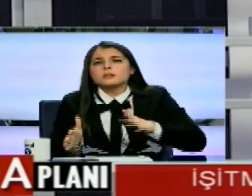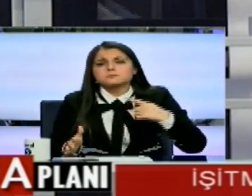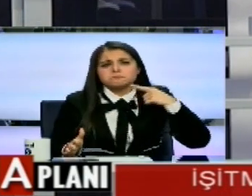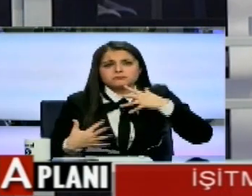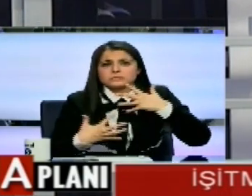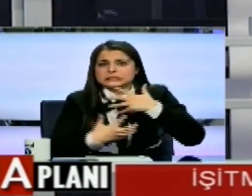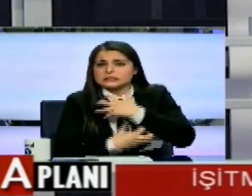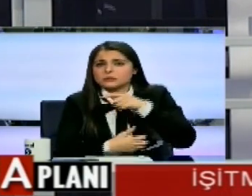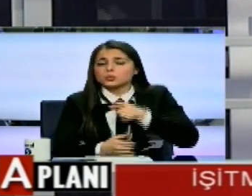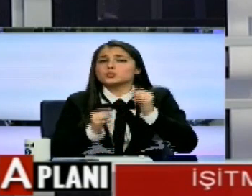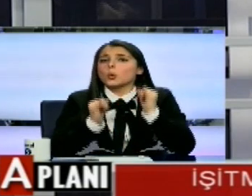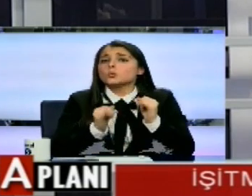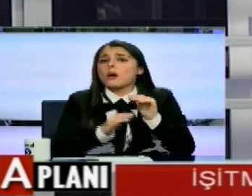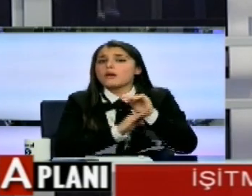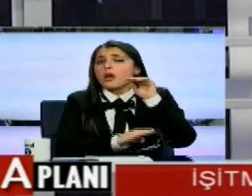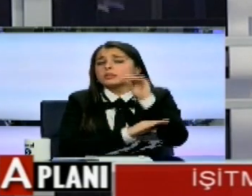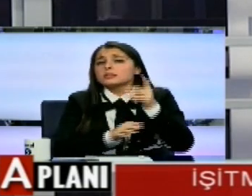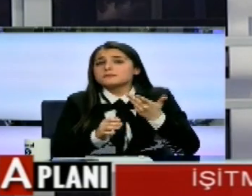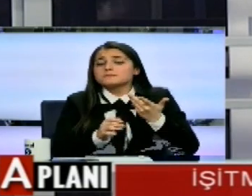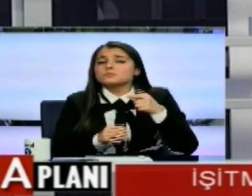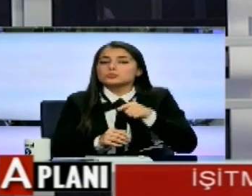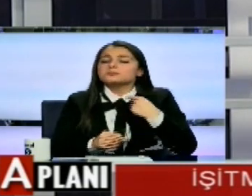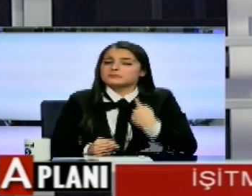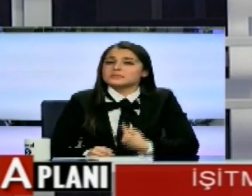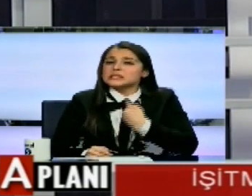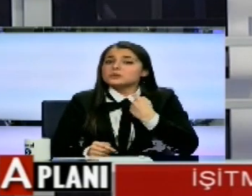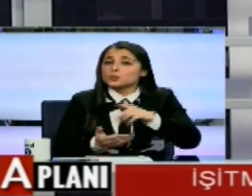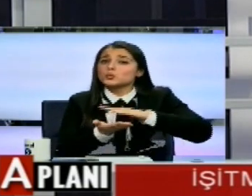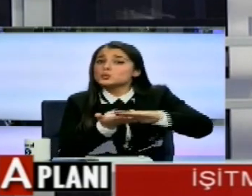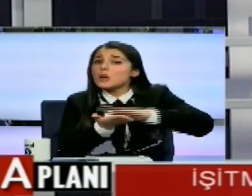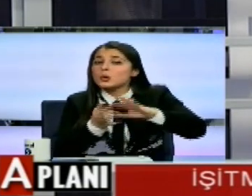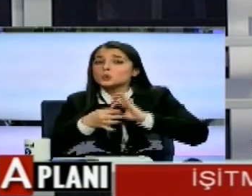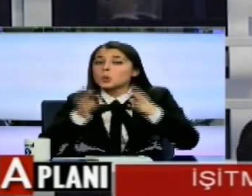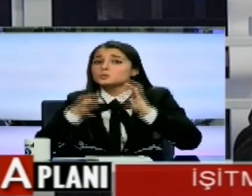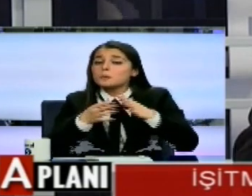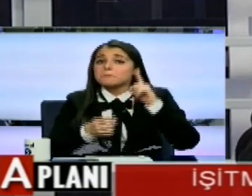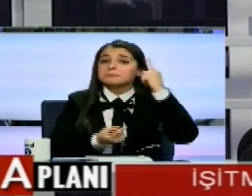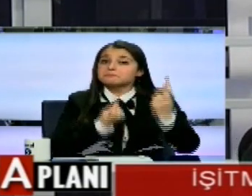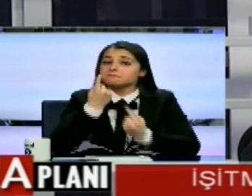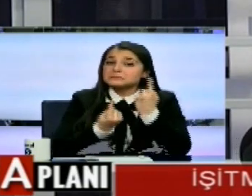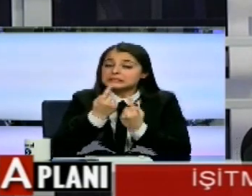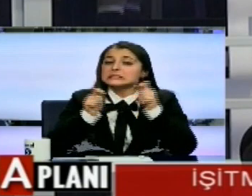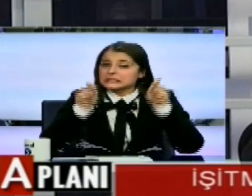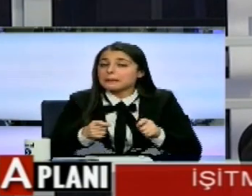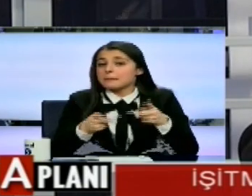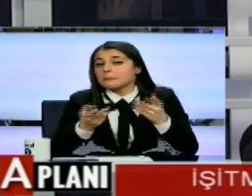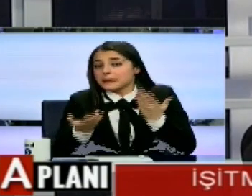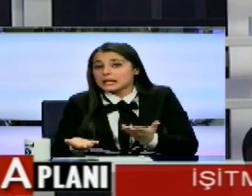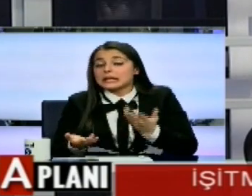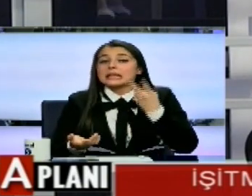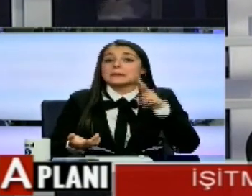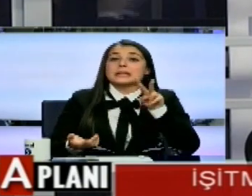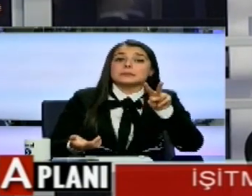kötü bir hayat yaşıyorlar ki, ümit ediyorum bunların düzeltilmesi için bir şeyler yapılabilir.